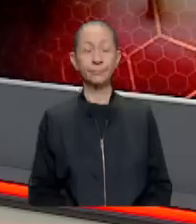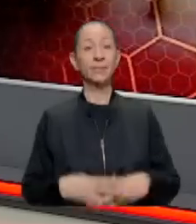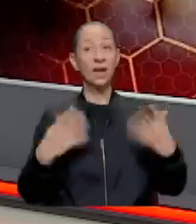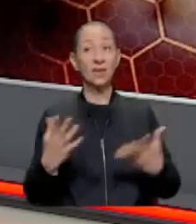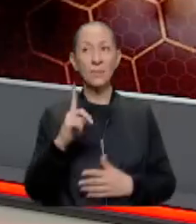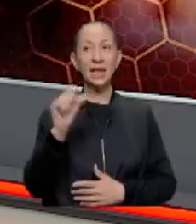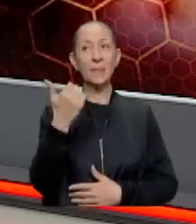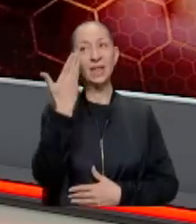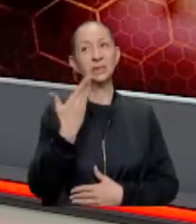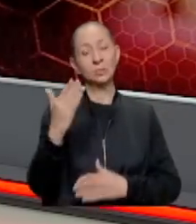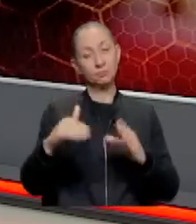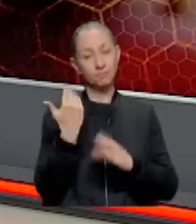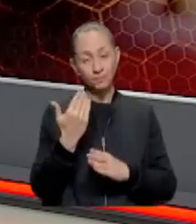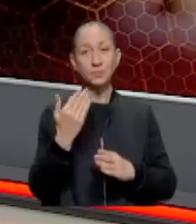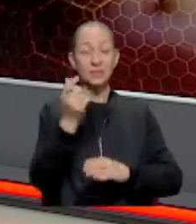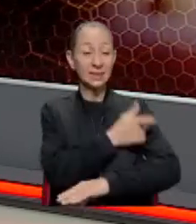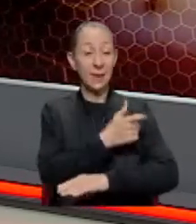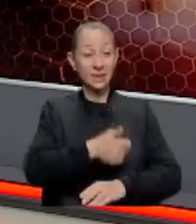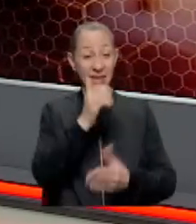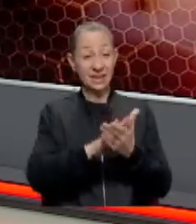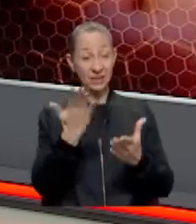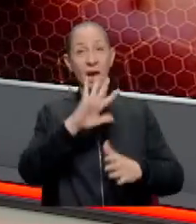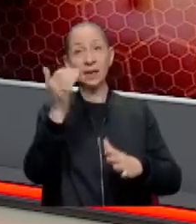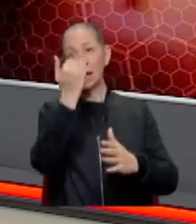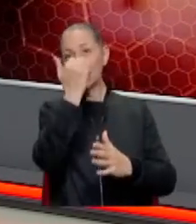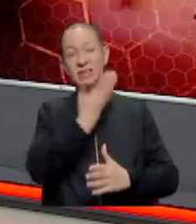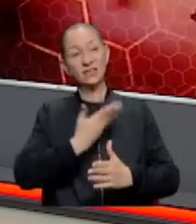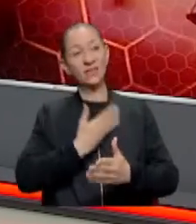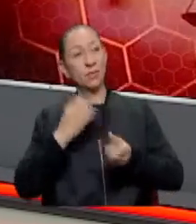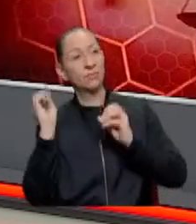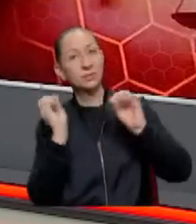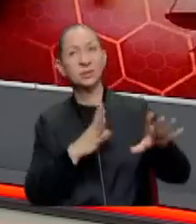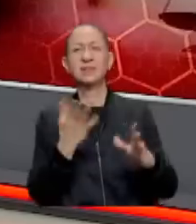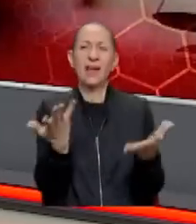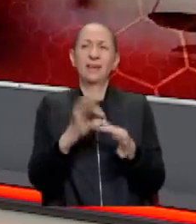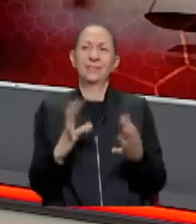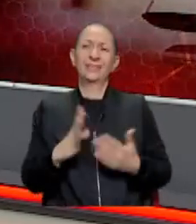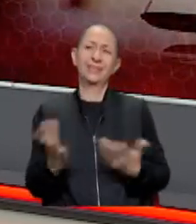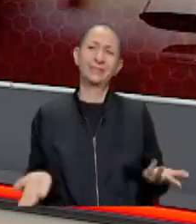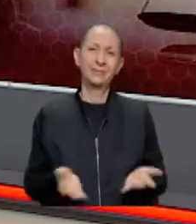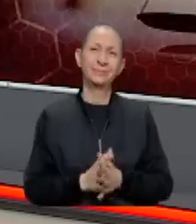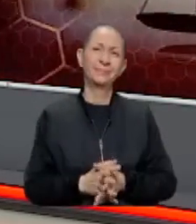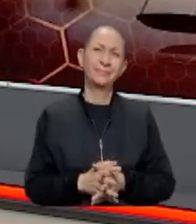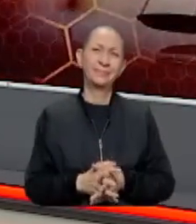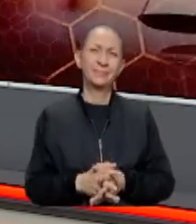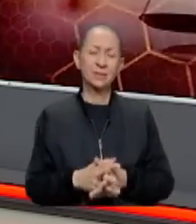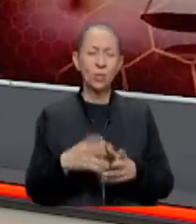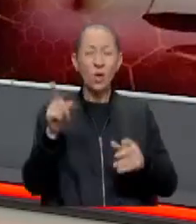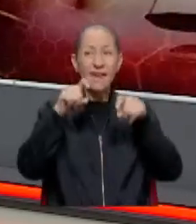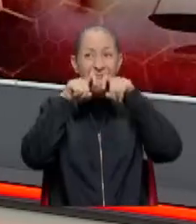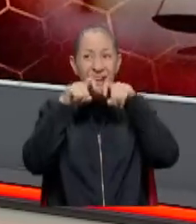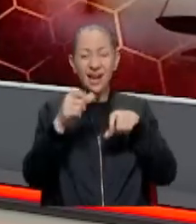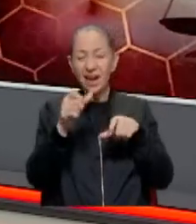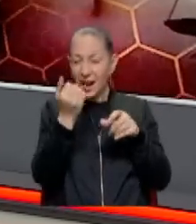bir kıymetli izleyicimiz demiş ki Kızılay başkan istifa etsin herkes kanını seve seve verecektir ne alakası var Drakula değil canım